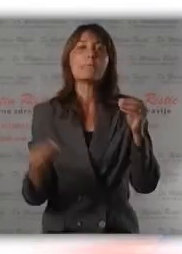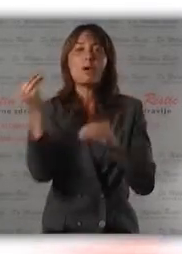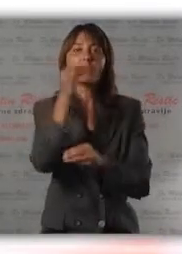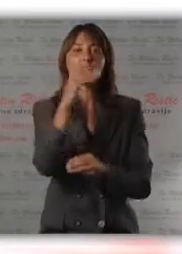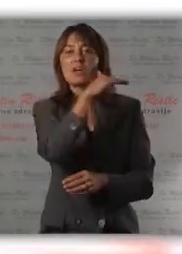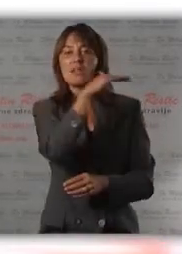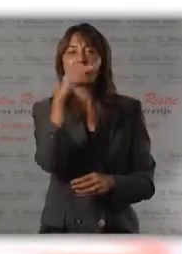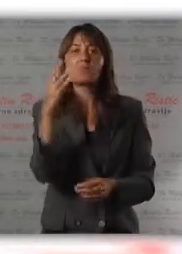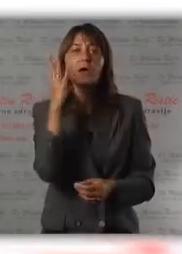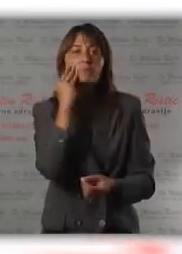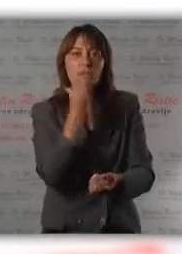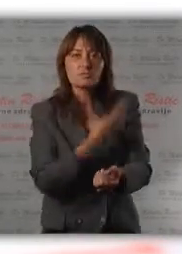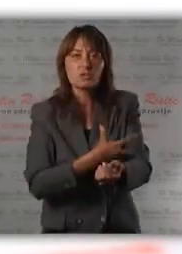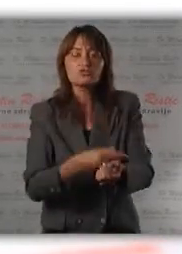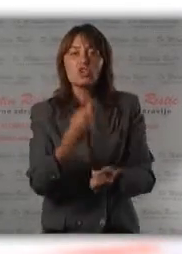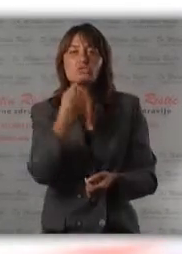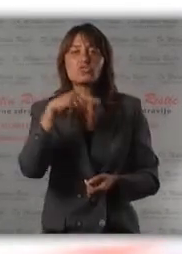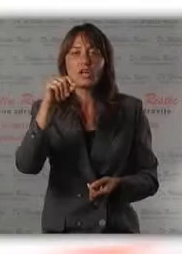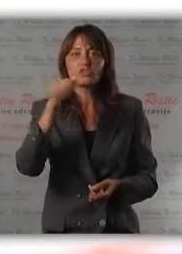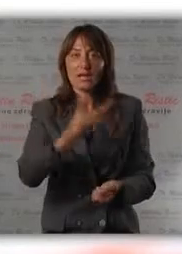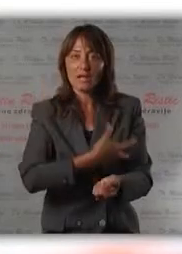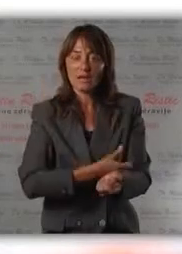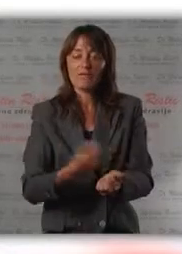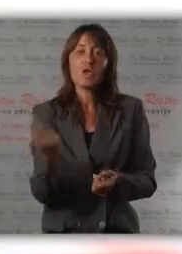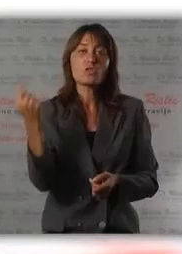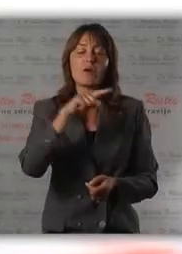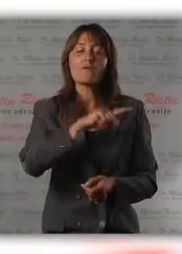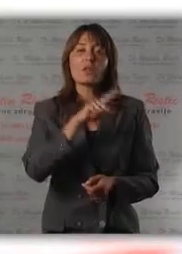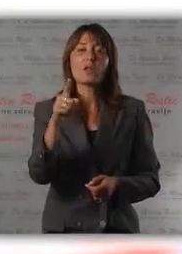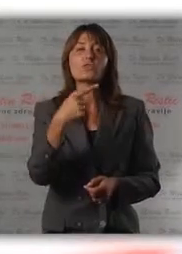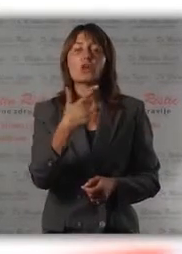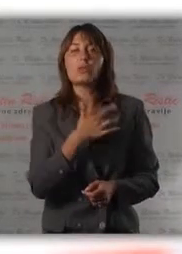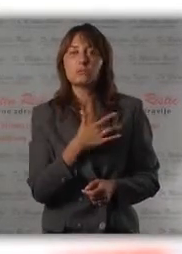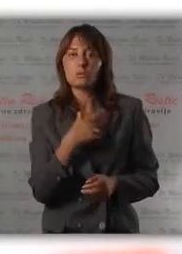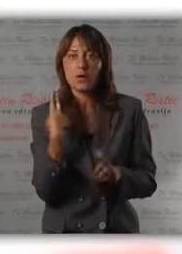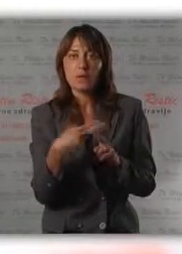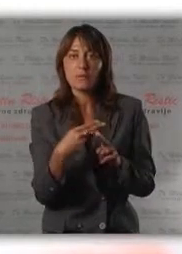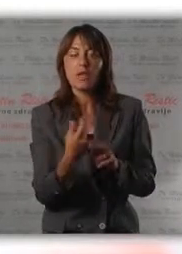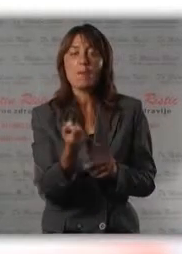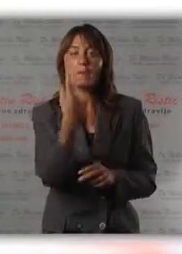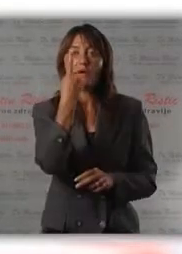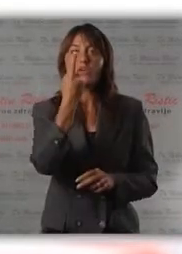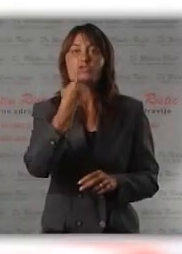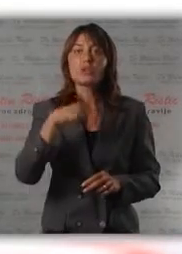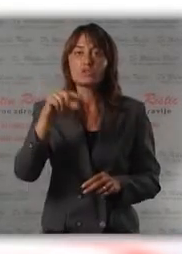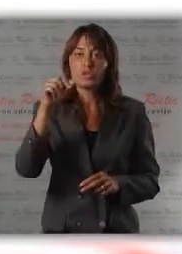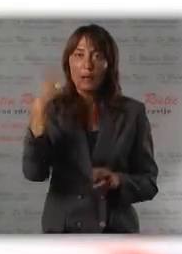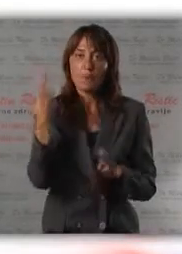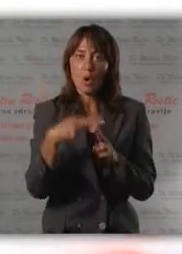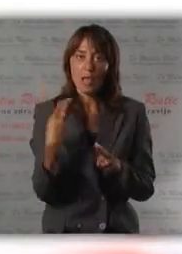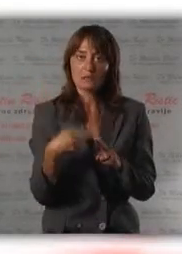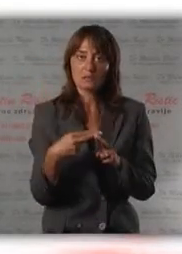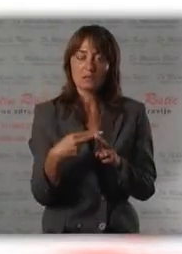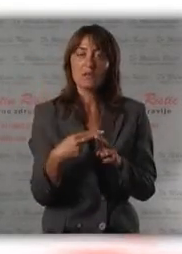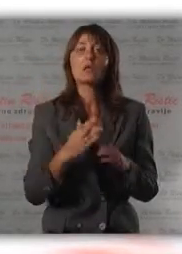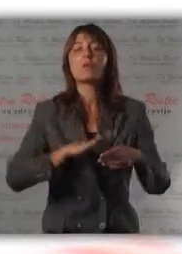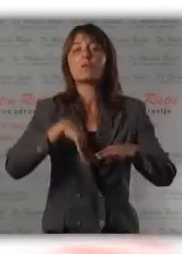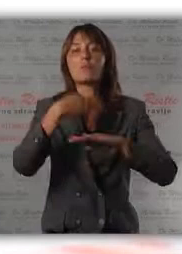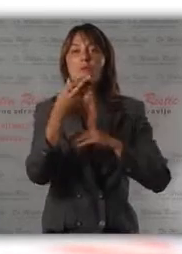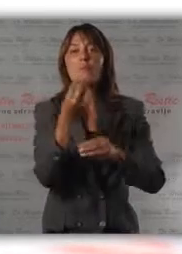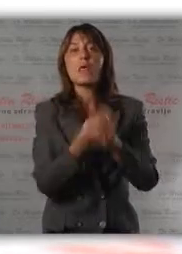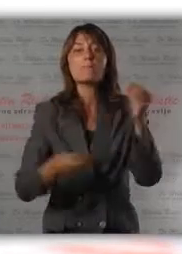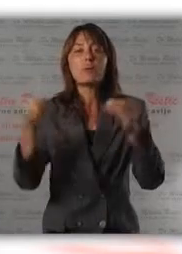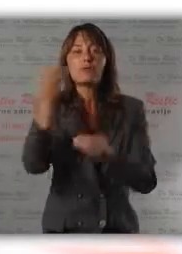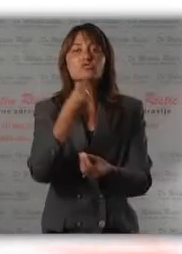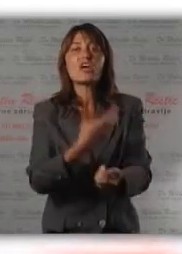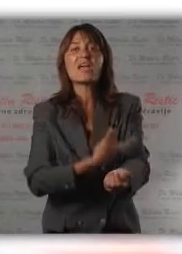zatim povećan nivo holesterola i šećera u krvi što dovodi i do ateroskleroze i do pojave šećerne bolesti,